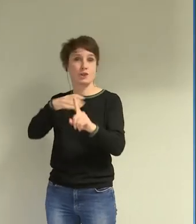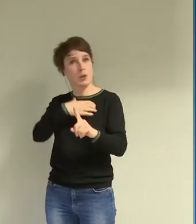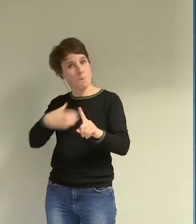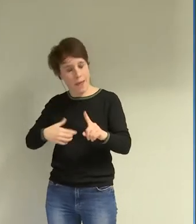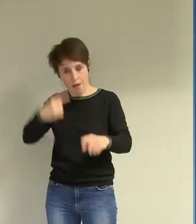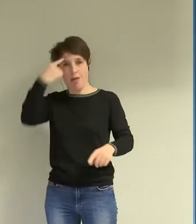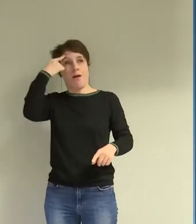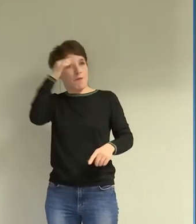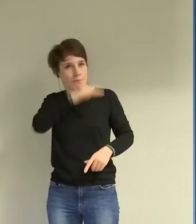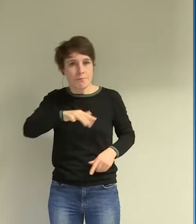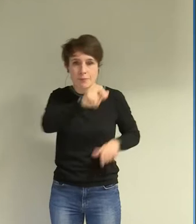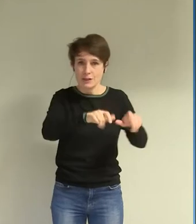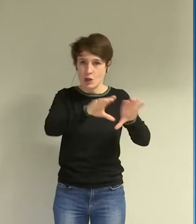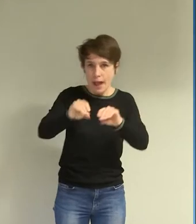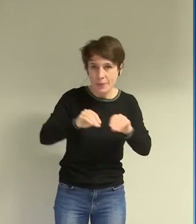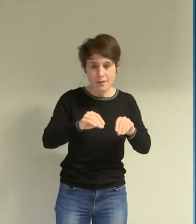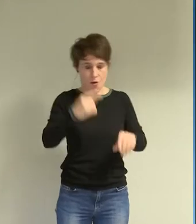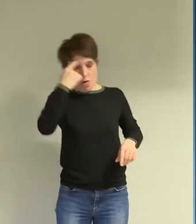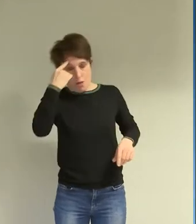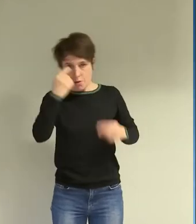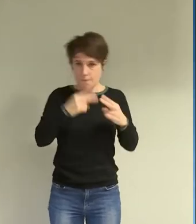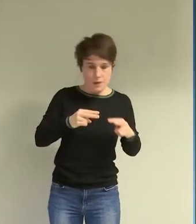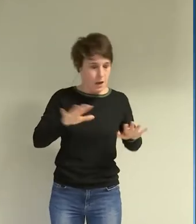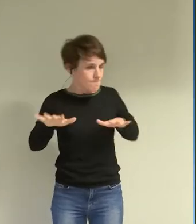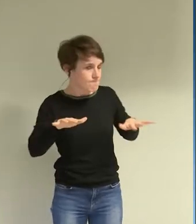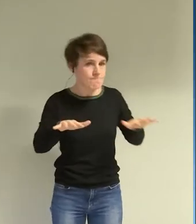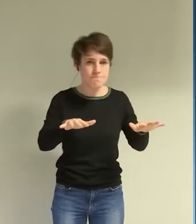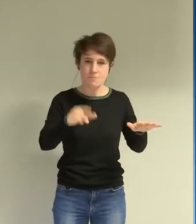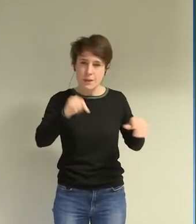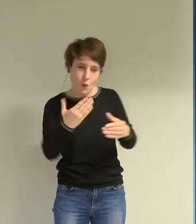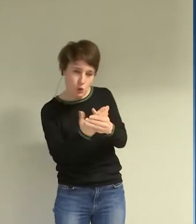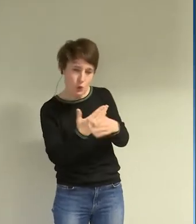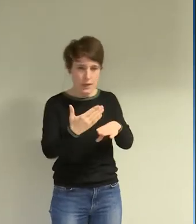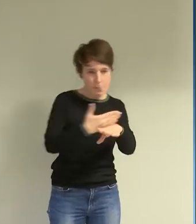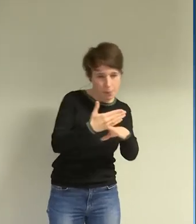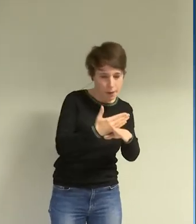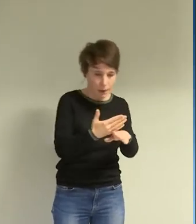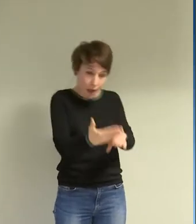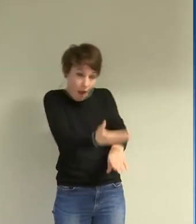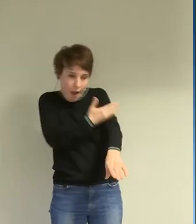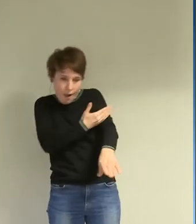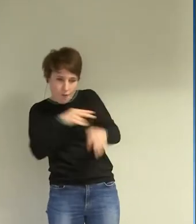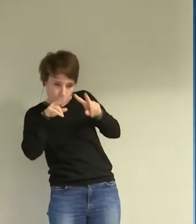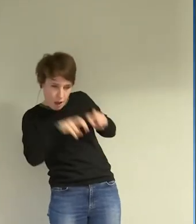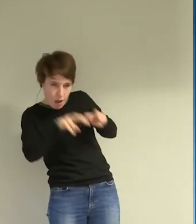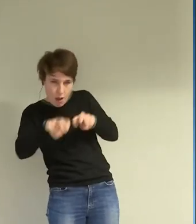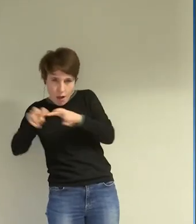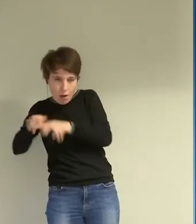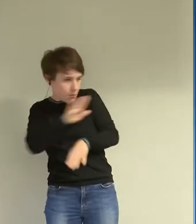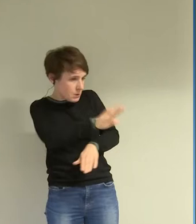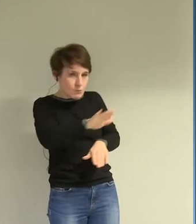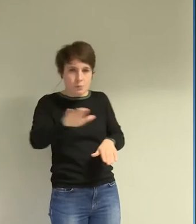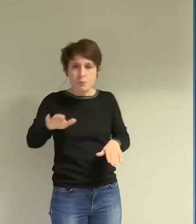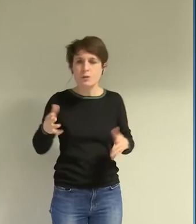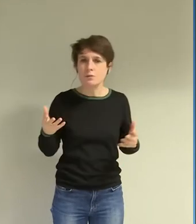et prépare les dossiers en amont avec une analyse fine des besoins secteur par secteur l'arrivée du